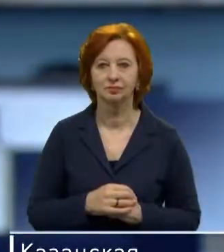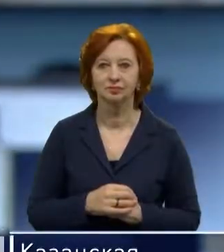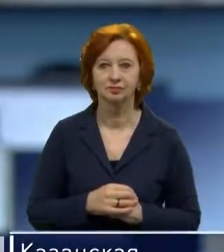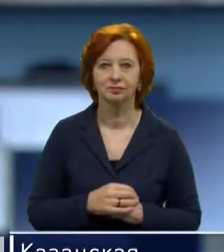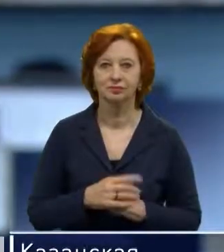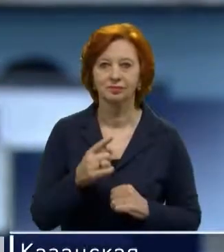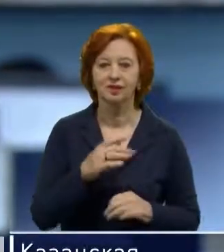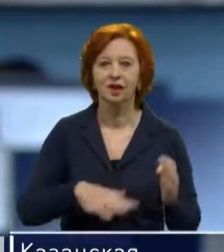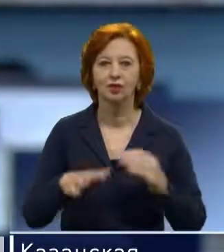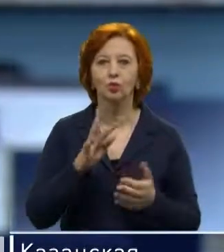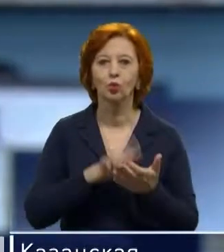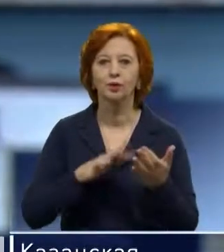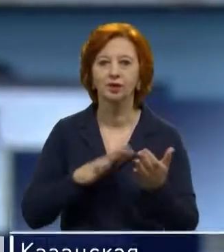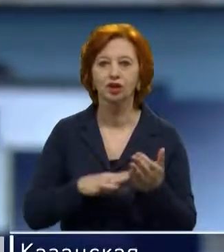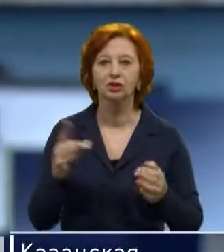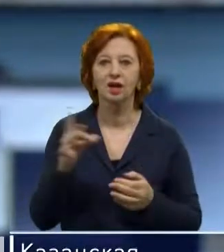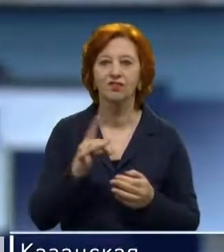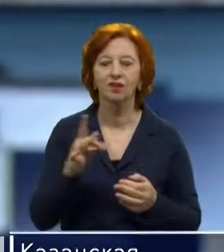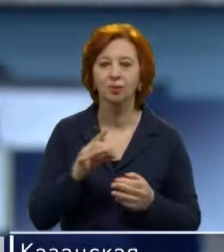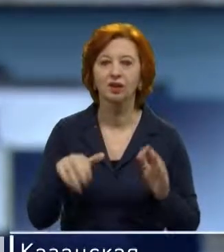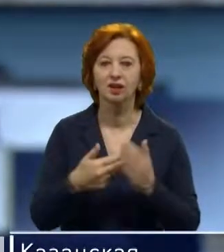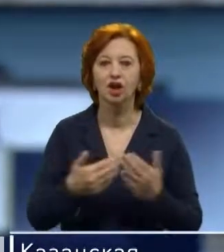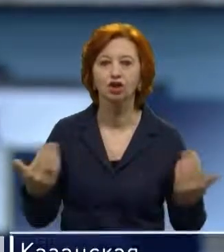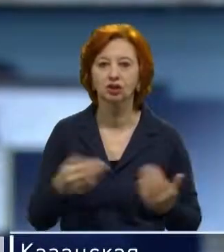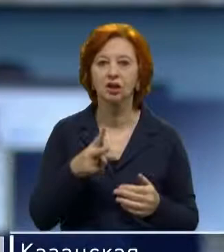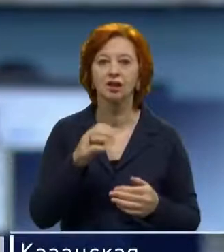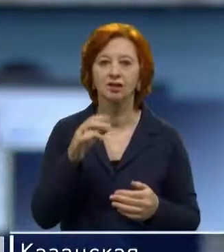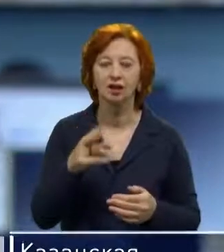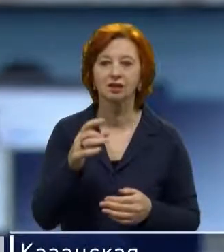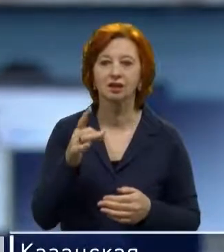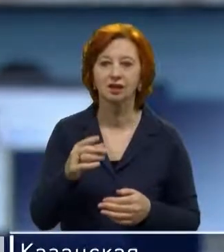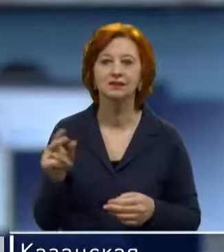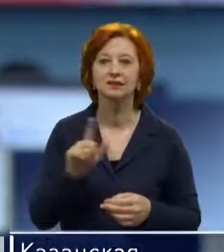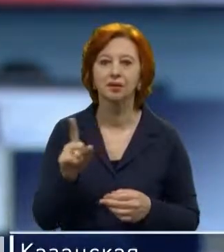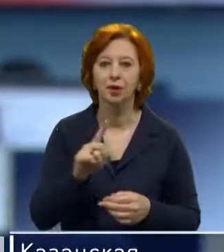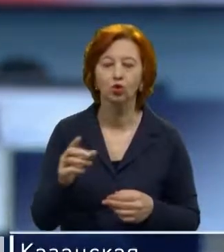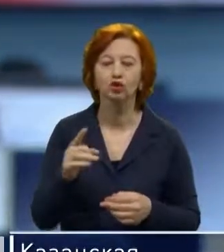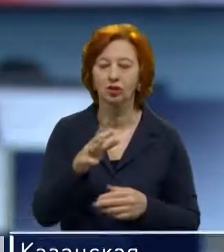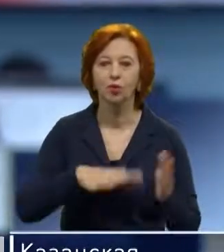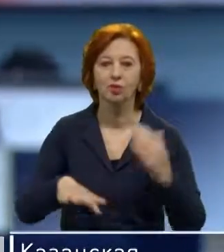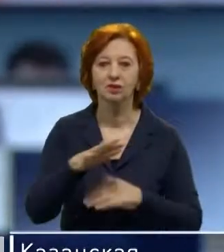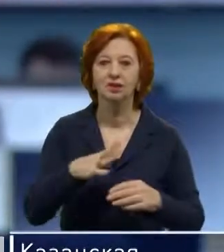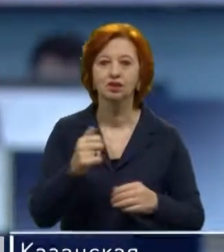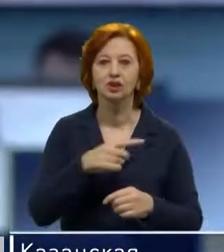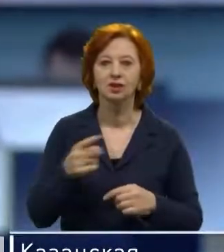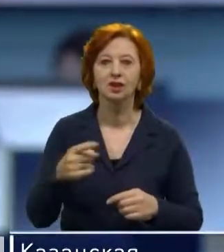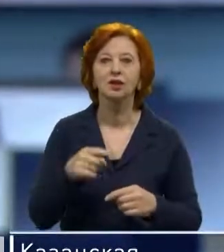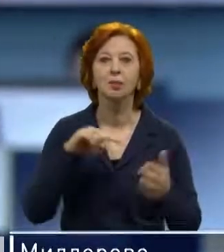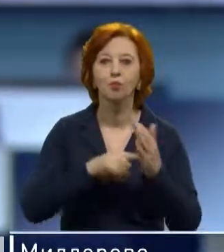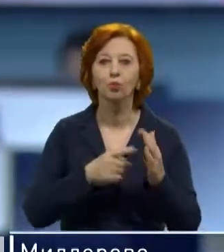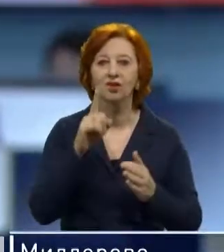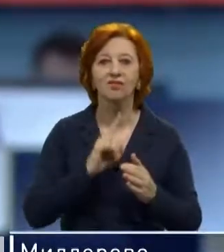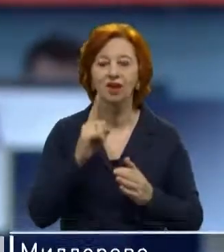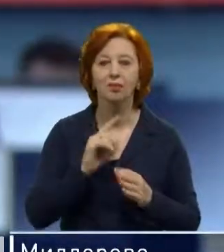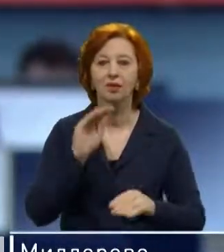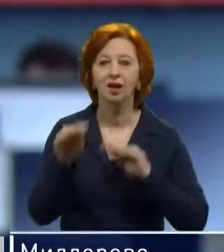На Дону продолжаются референдумы для жителей ЛДНР, Херсонской и Запорожской областей. Члены комиссии приходят в пункты временного